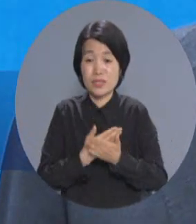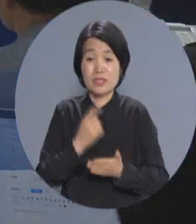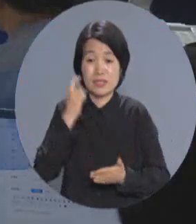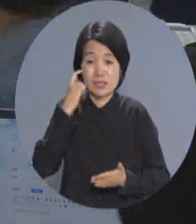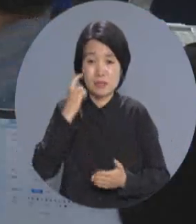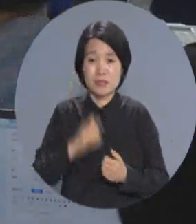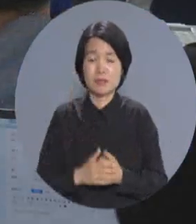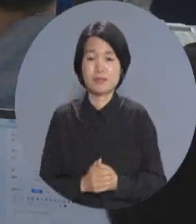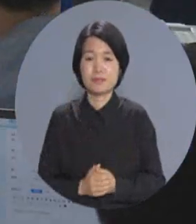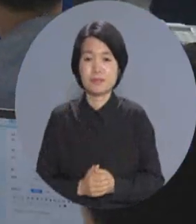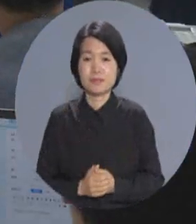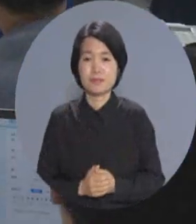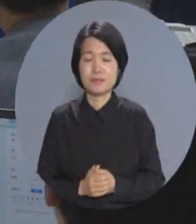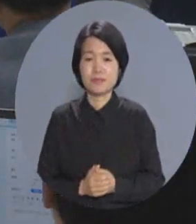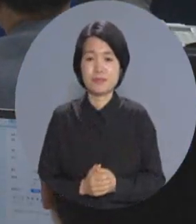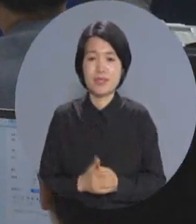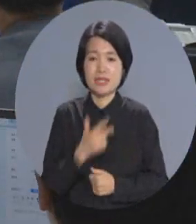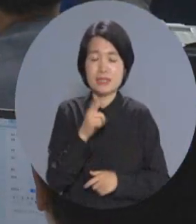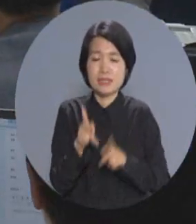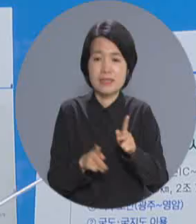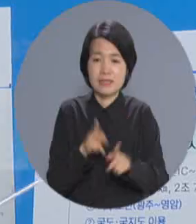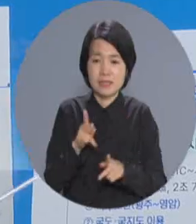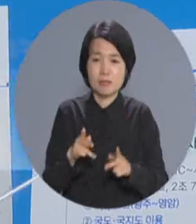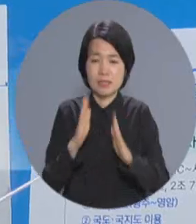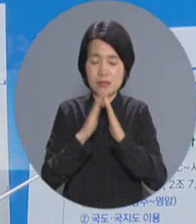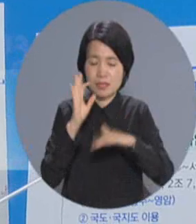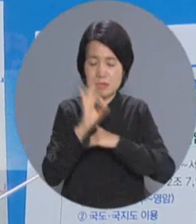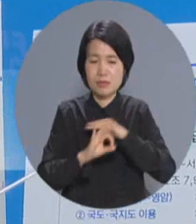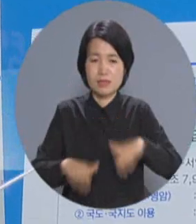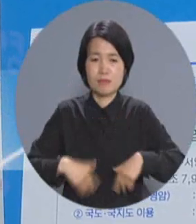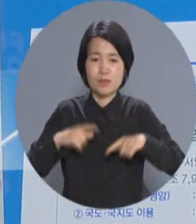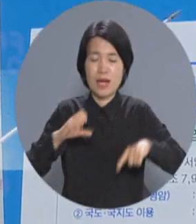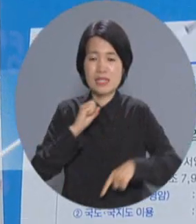생각을 합니다이 같은 대규모 사업들은